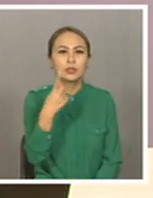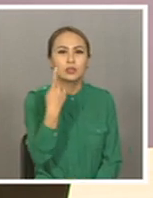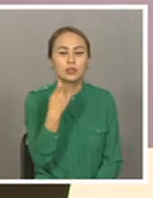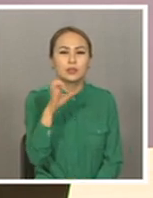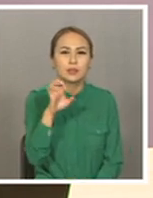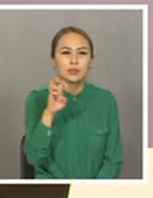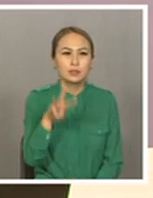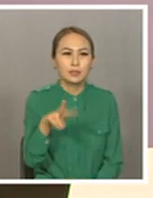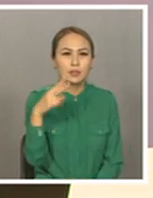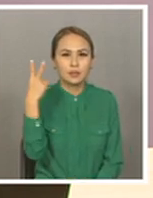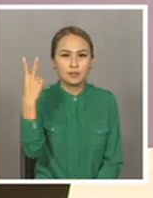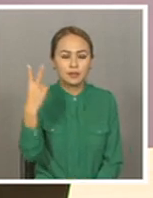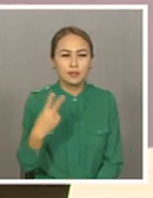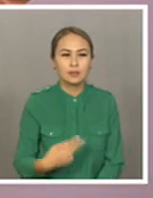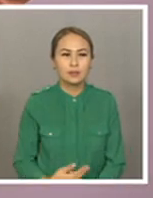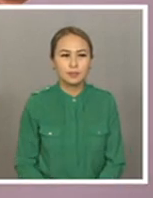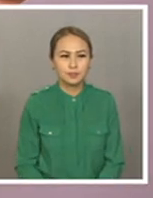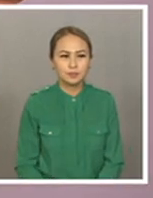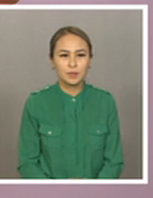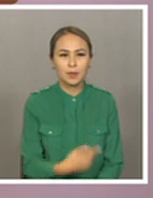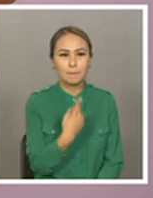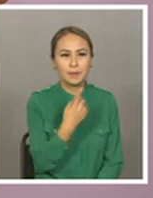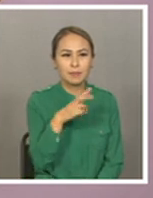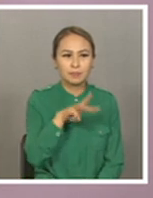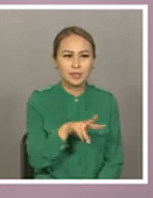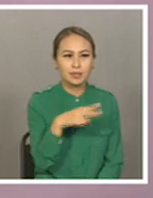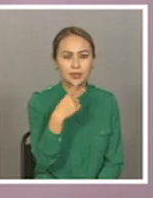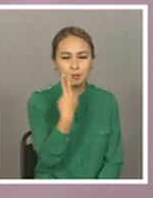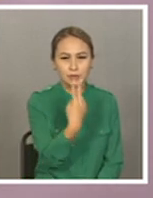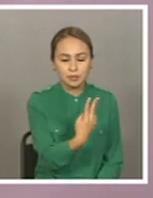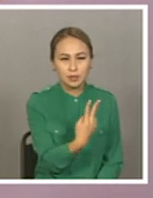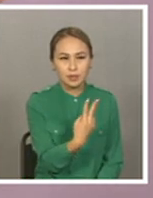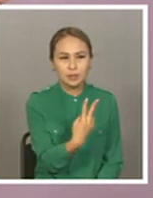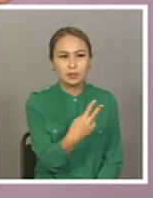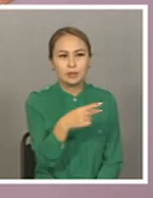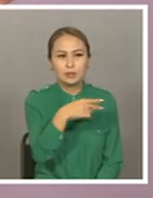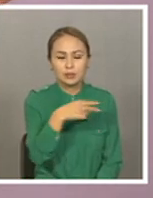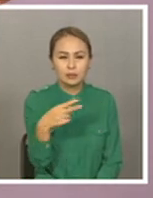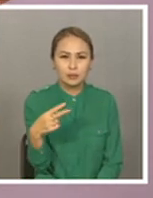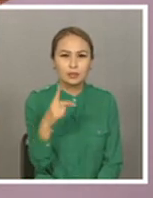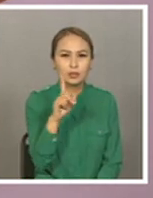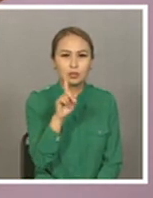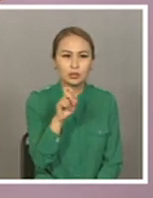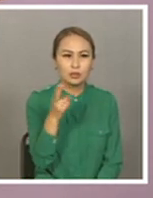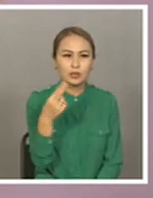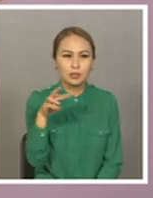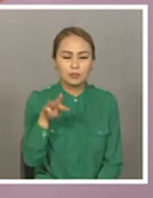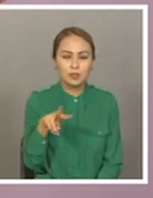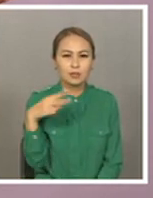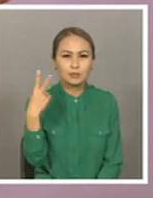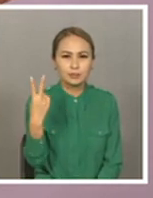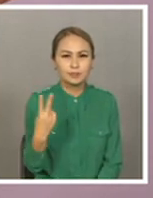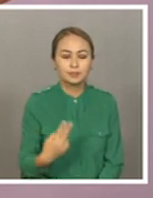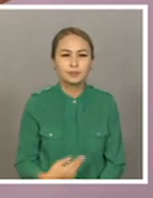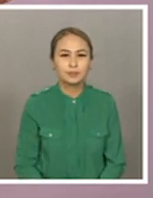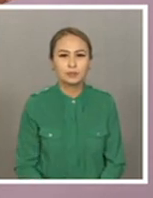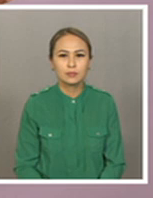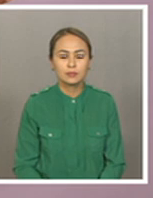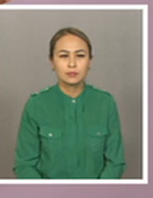100 квадрат сантиметр. 1 квадрат метрде 100 квадрат